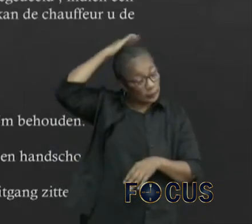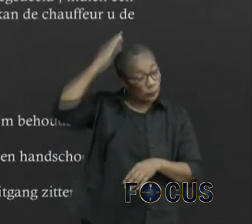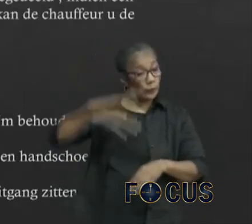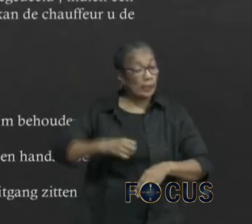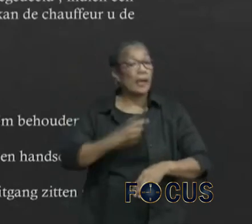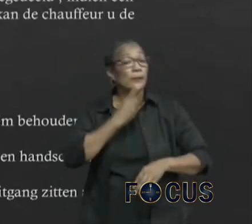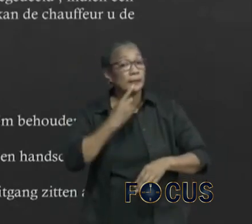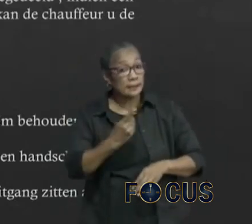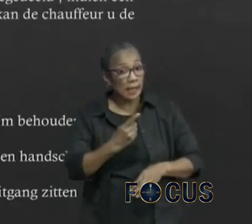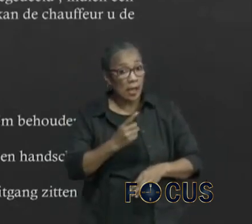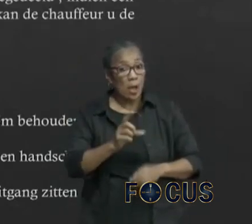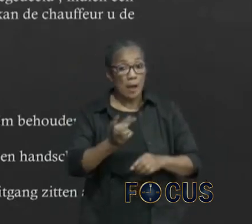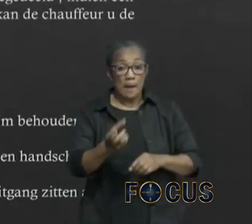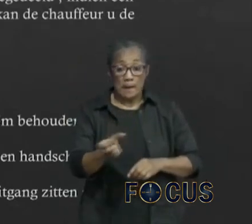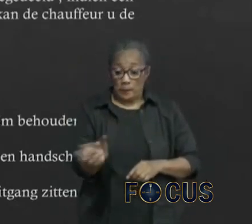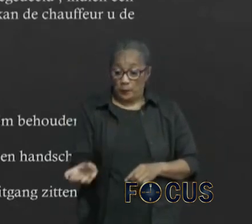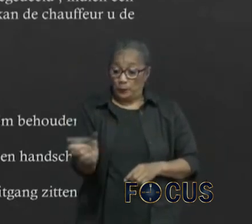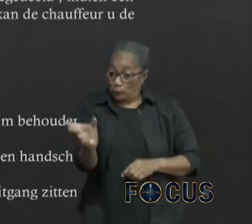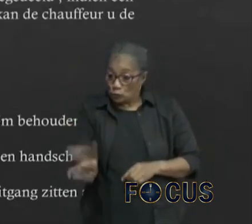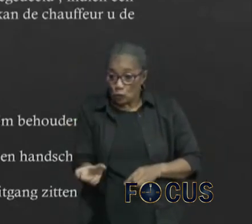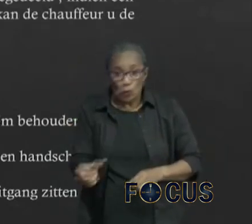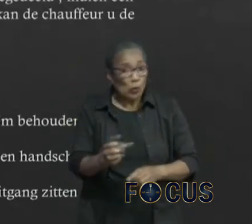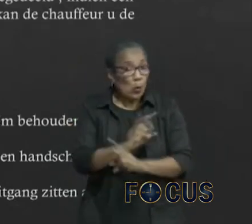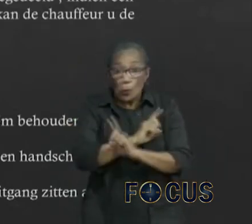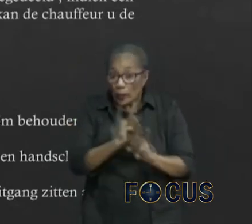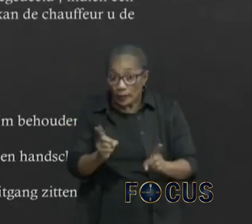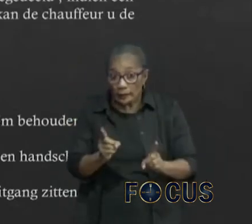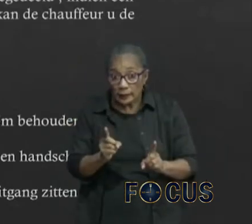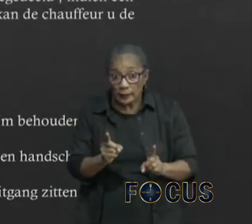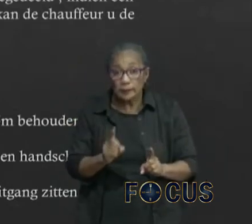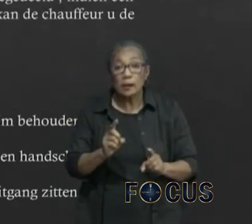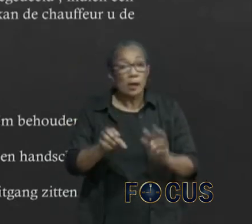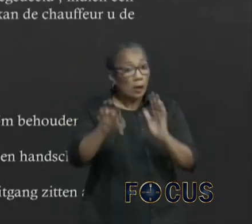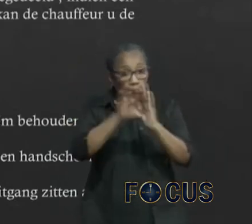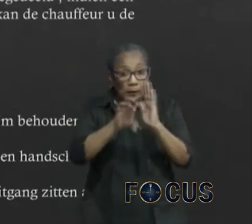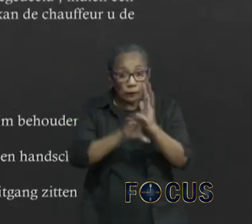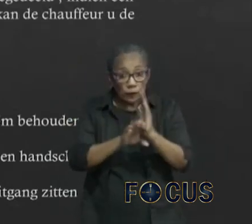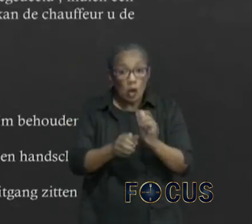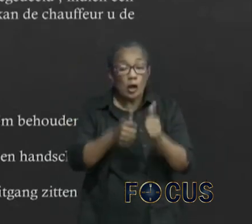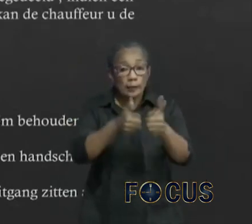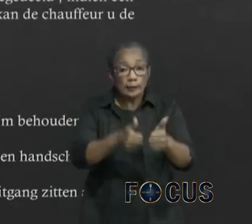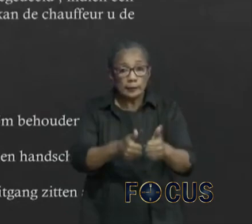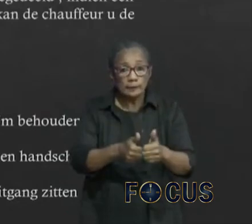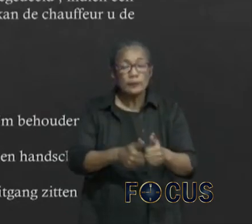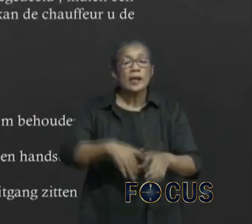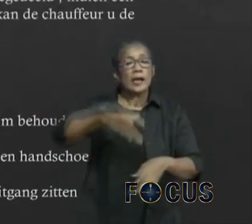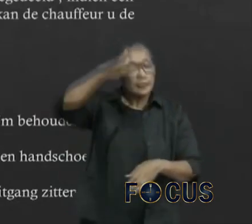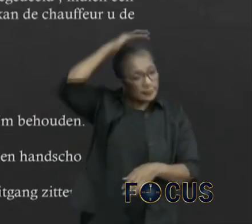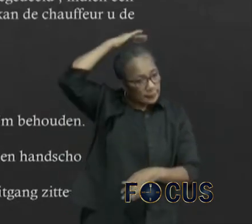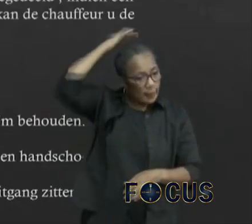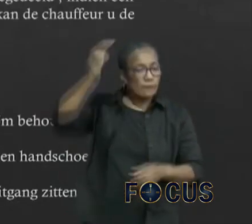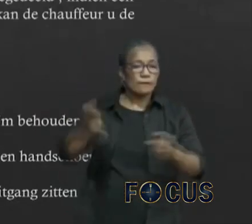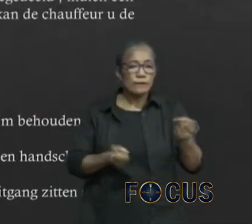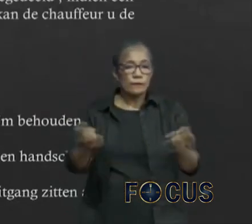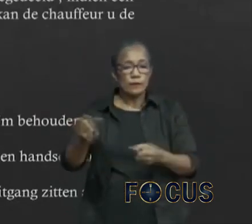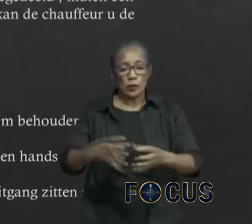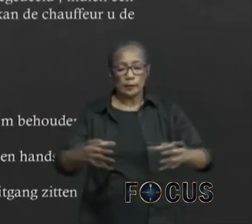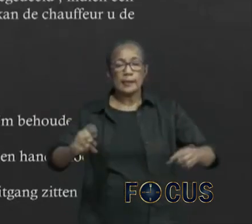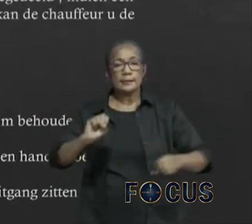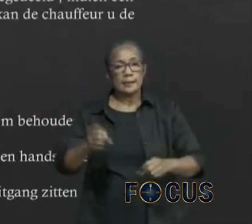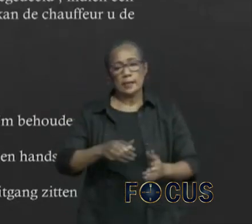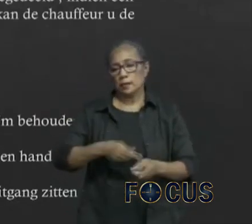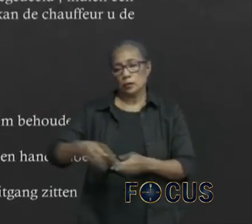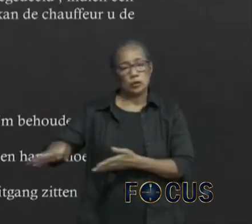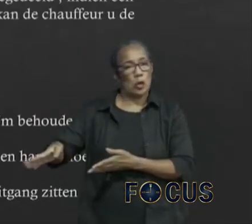een passagier weigert de COVID-19 protocollen te volgen, dan kan de chauffeur de toegang verbieden. Bij instap